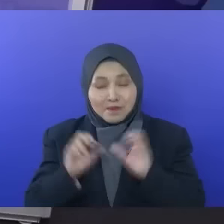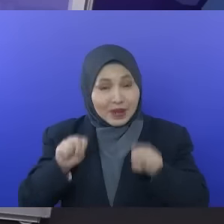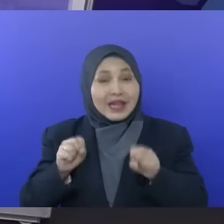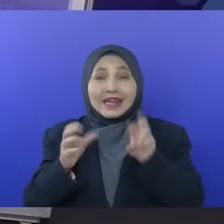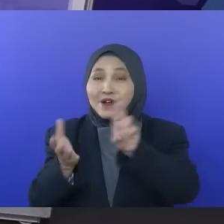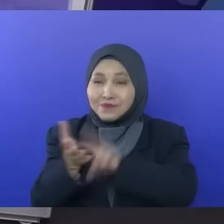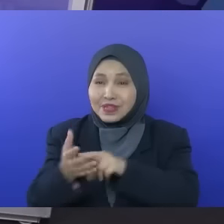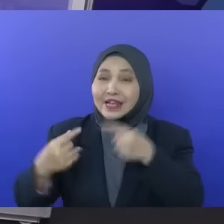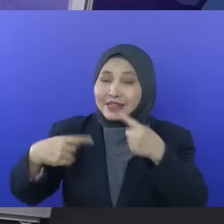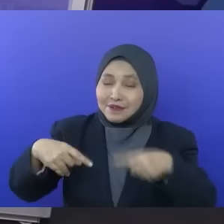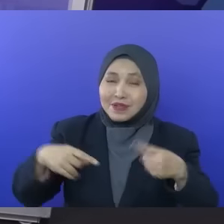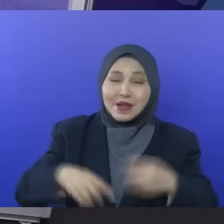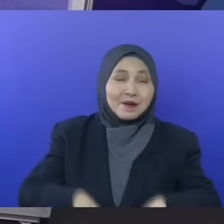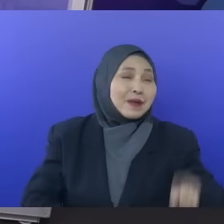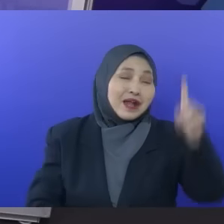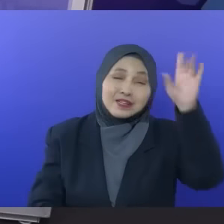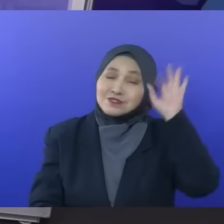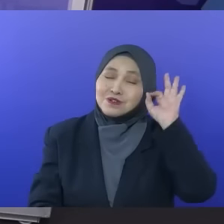Subhanallah